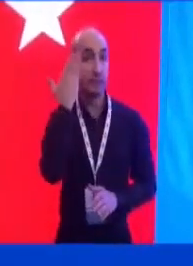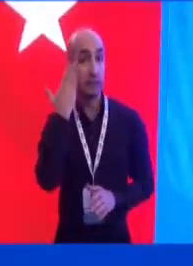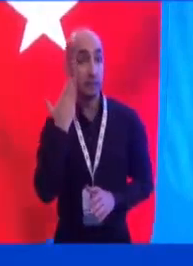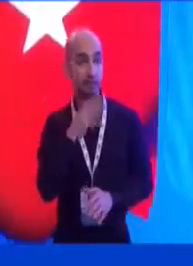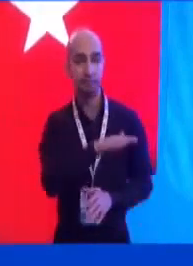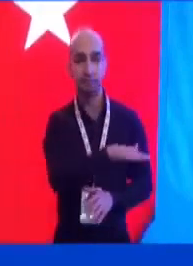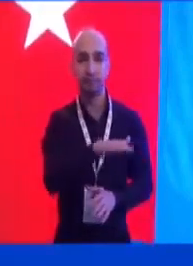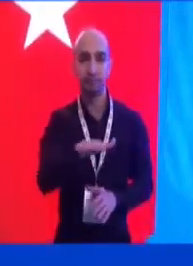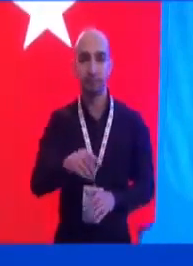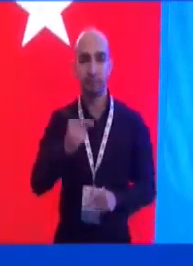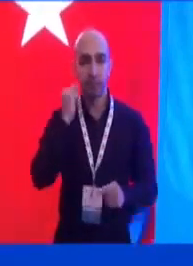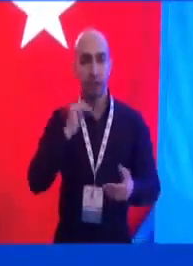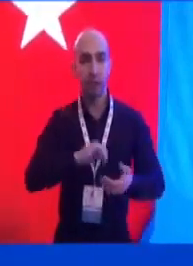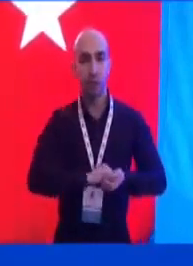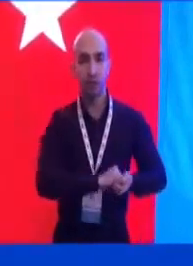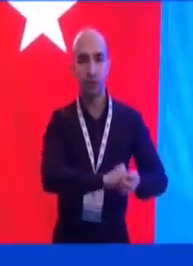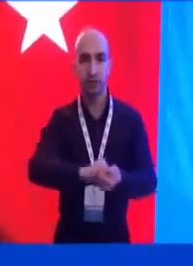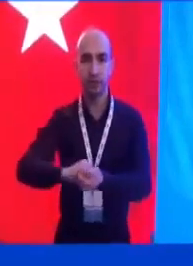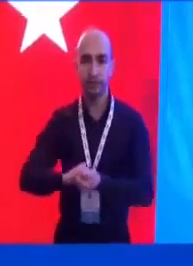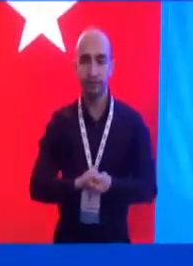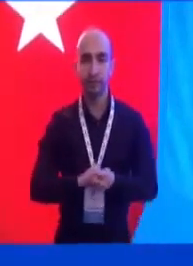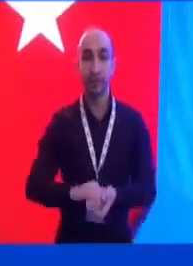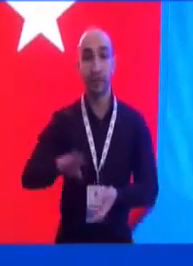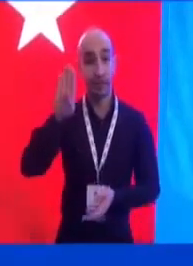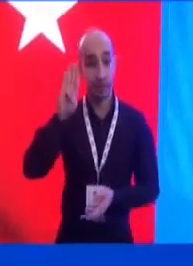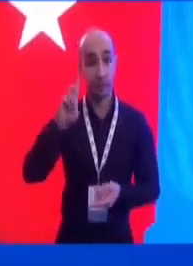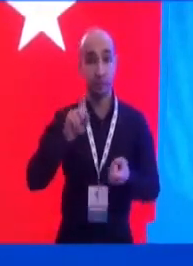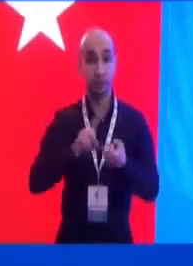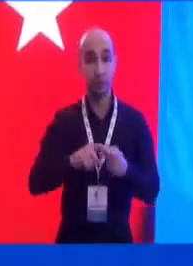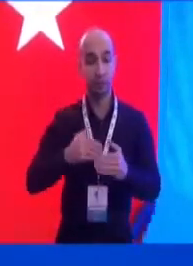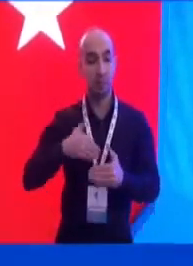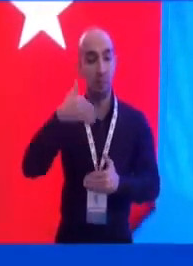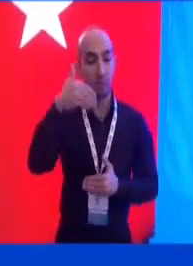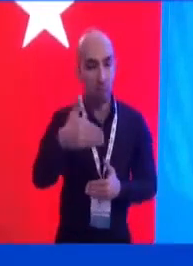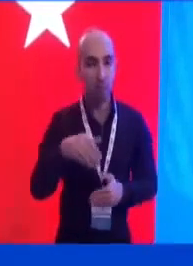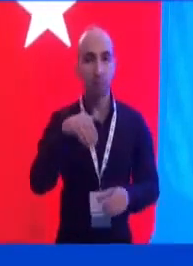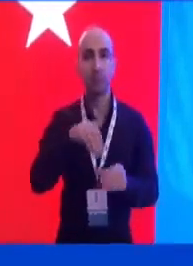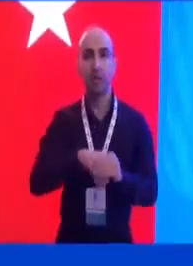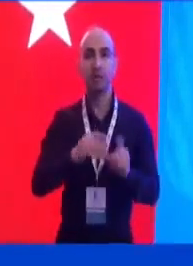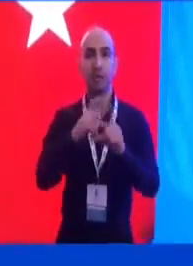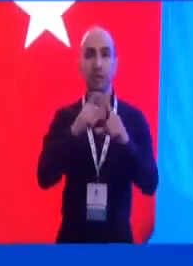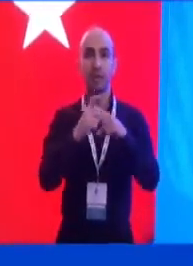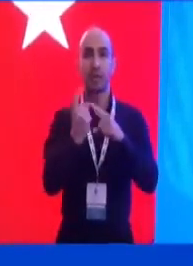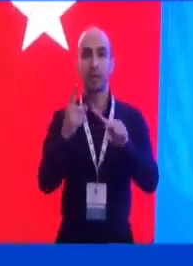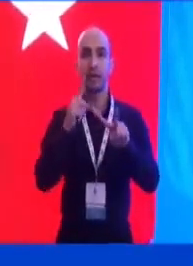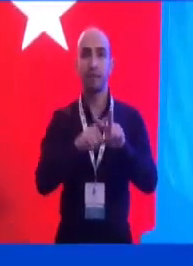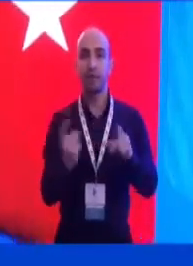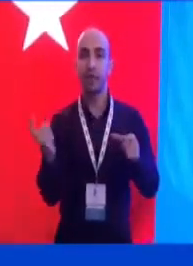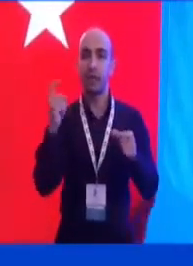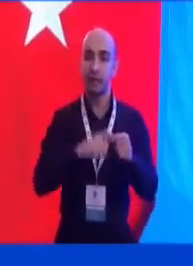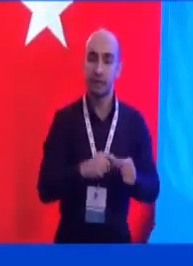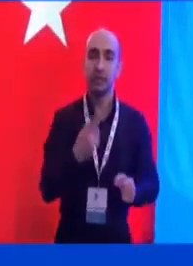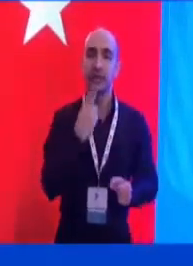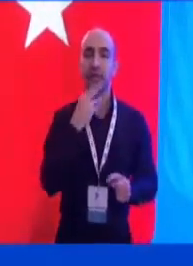izleyen değerli dostlarımız. Demokrasi ve Atılım Partisi'nin Deva Kadında Zirvesi'ne hoş geldiniz